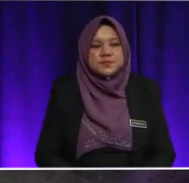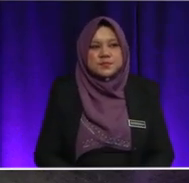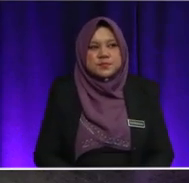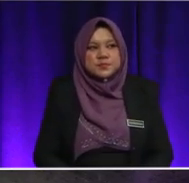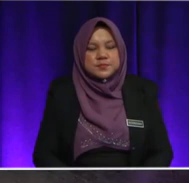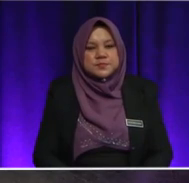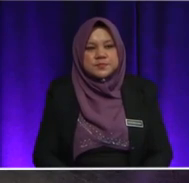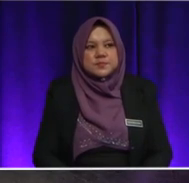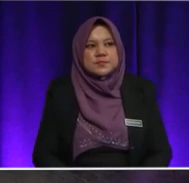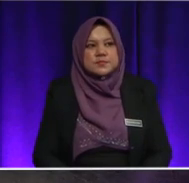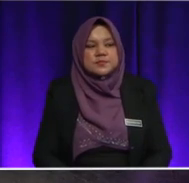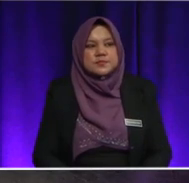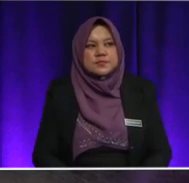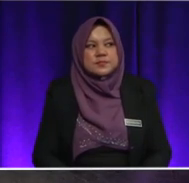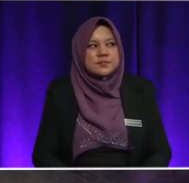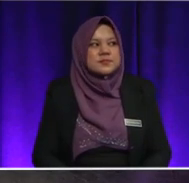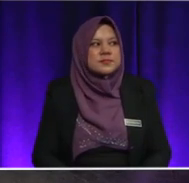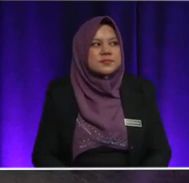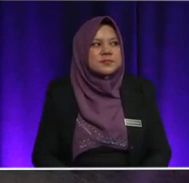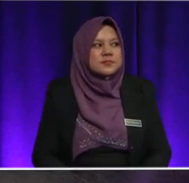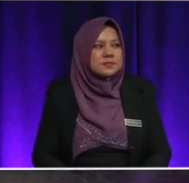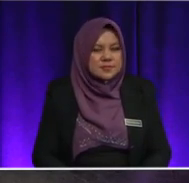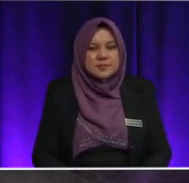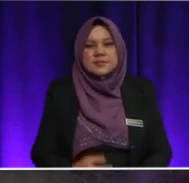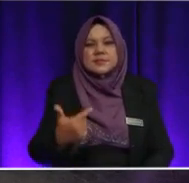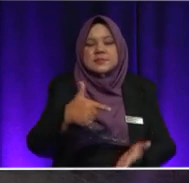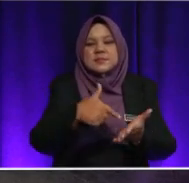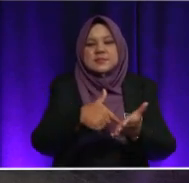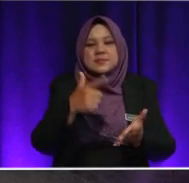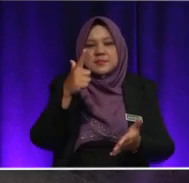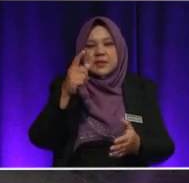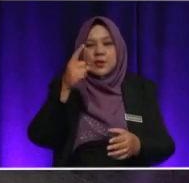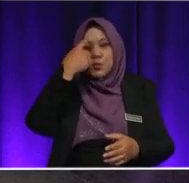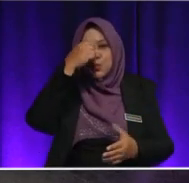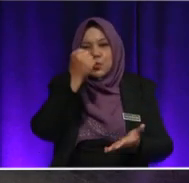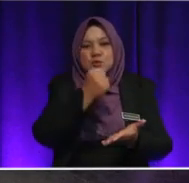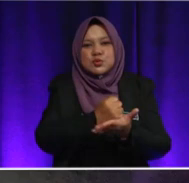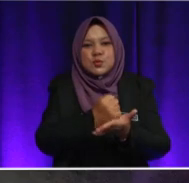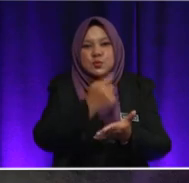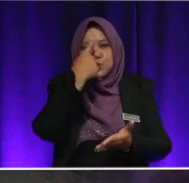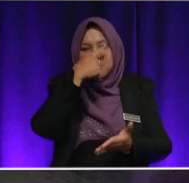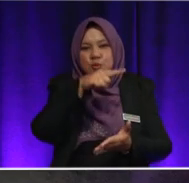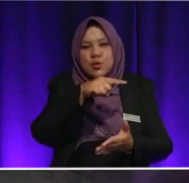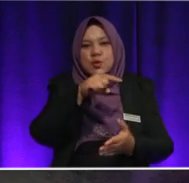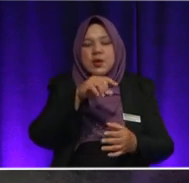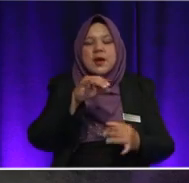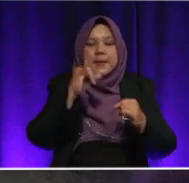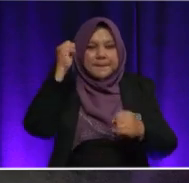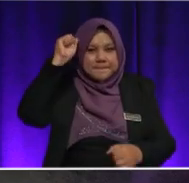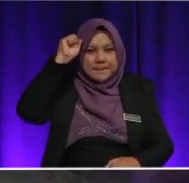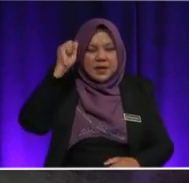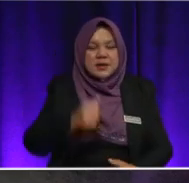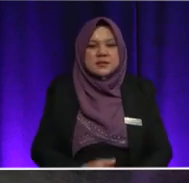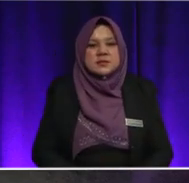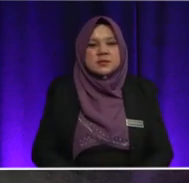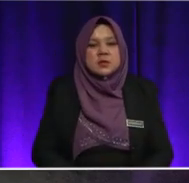tambahan satu lagi tambah satu lagi tambah satu lagi Oke pencapaian untuk air Mine dan murid-murid rumahnya